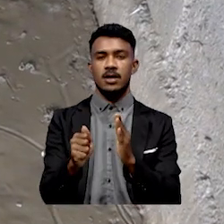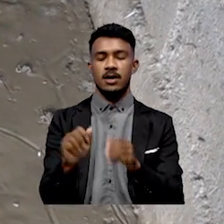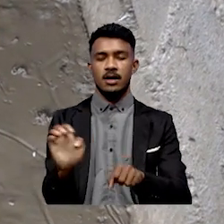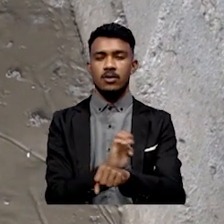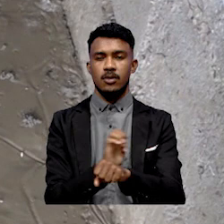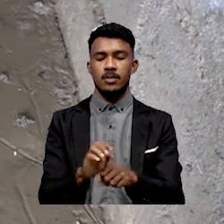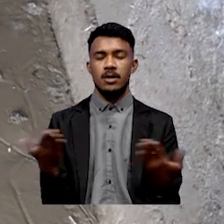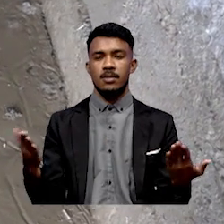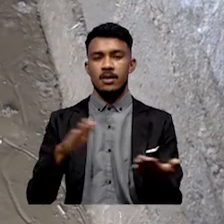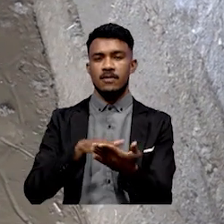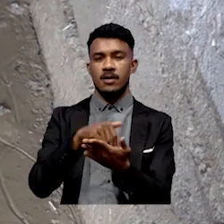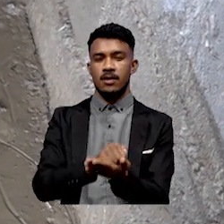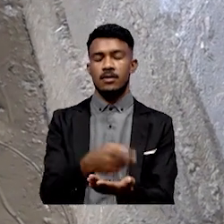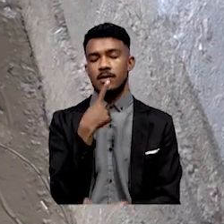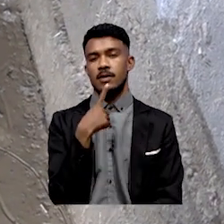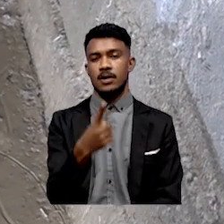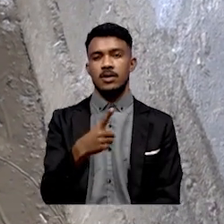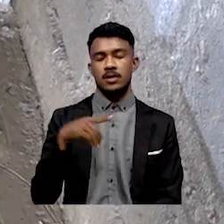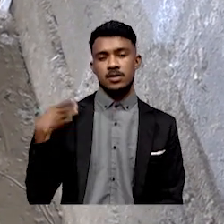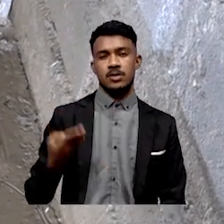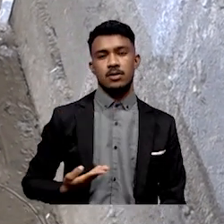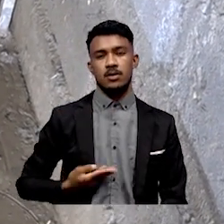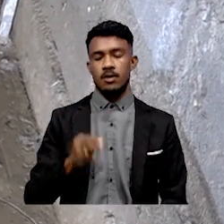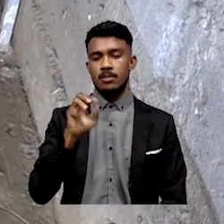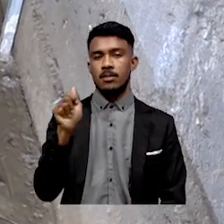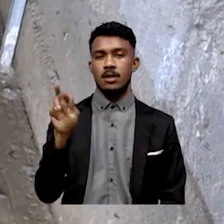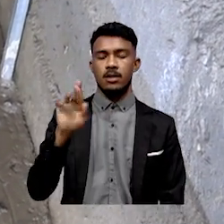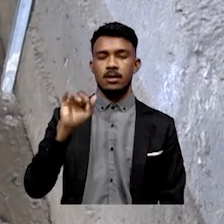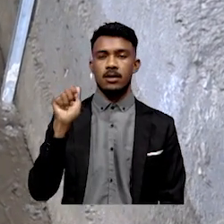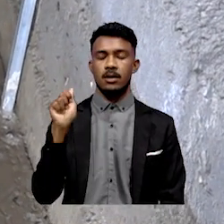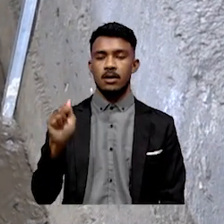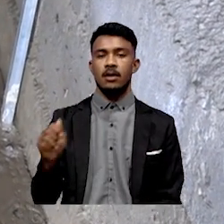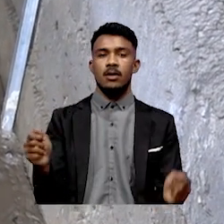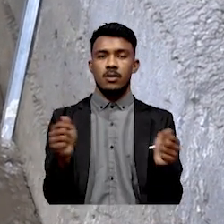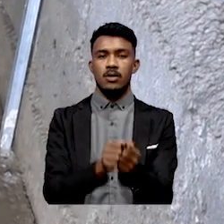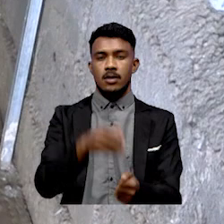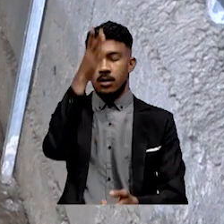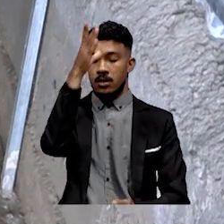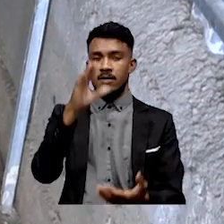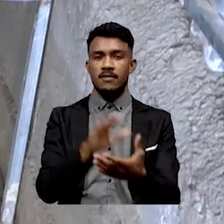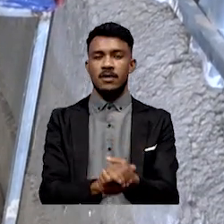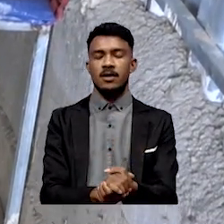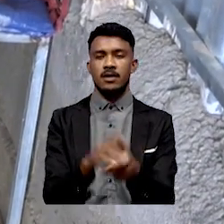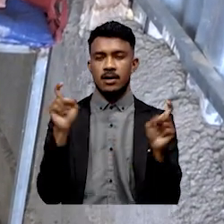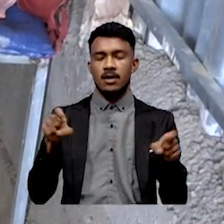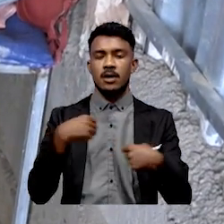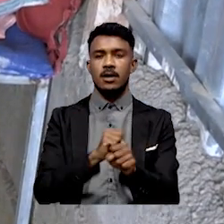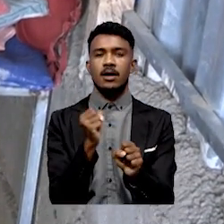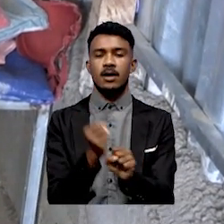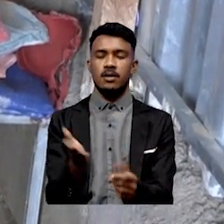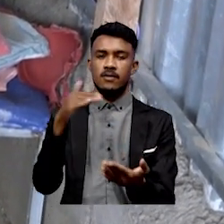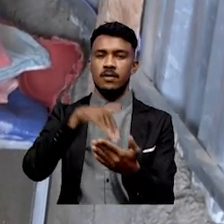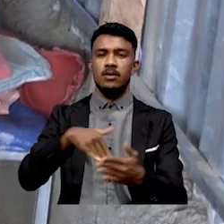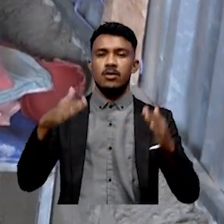tebes signifika senyora Maria honi kabeng hakara kalakohi tengki hari validet uma iha